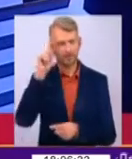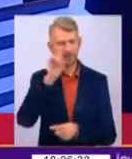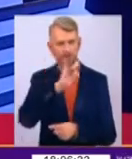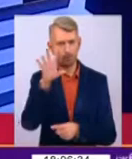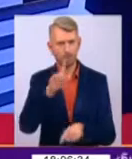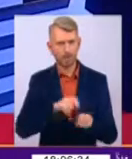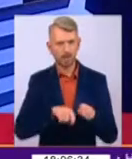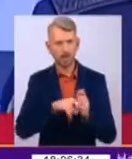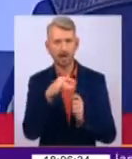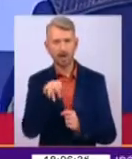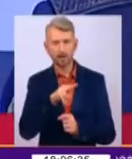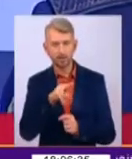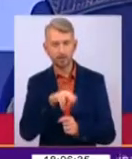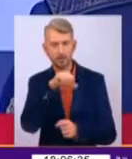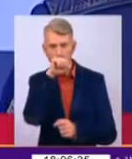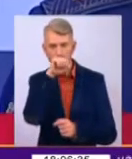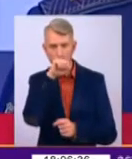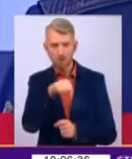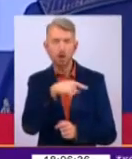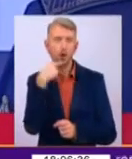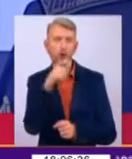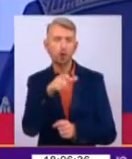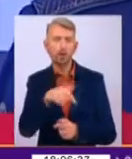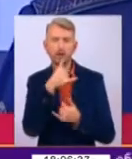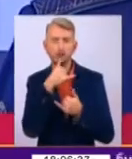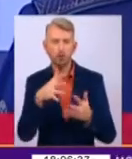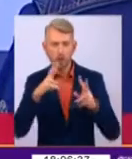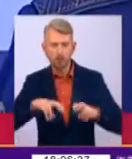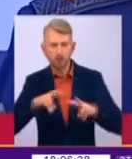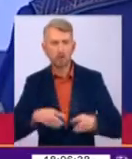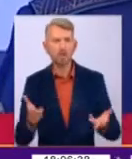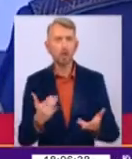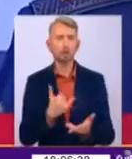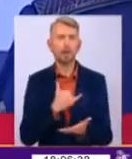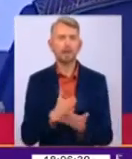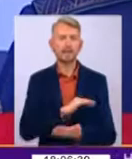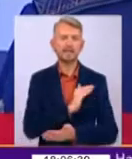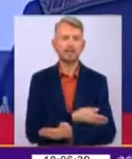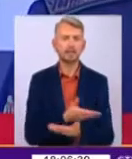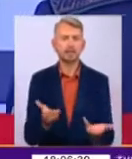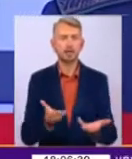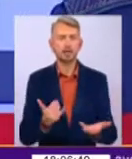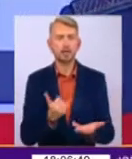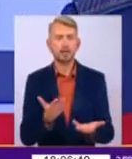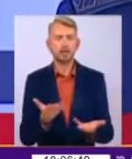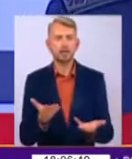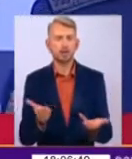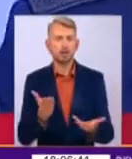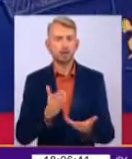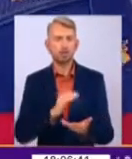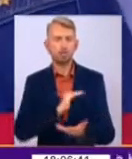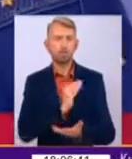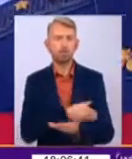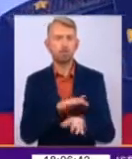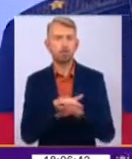рейд, завдяки якому росіяни не могли розібратися, які у нас є сили, які потужності,